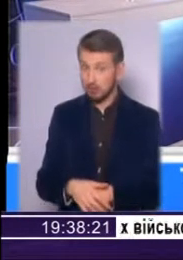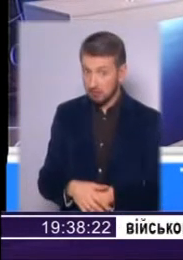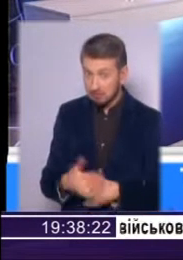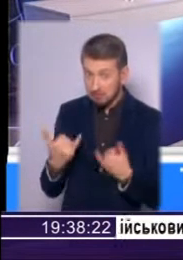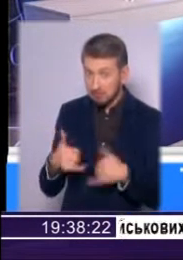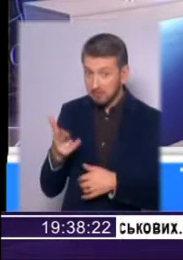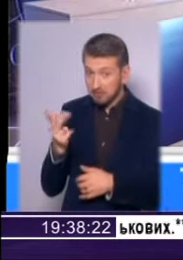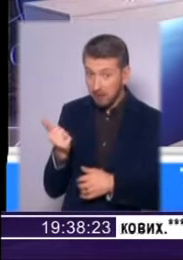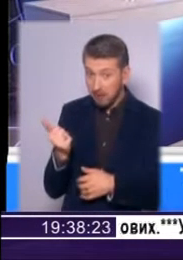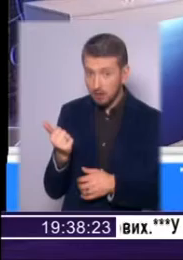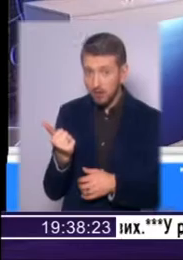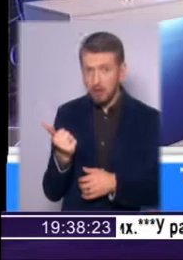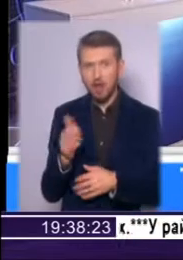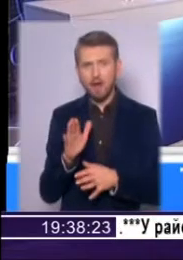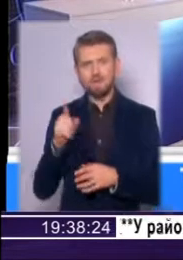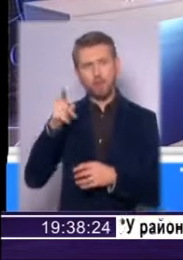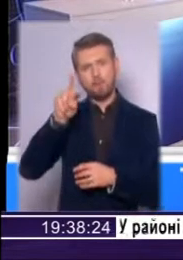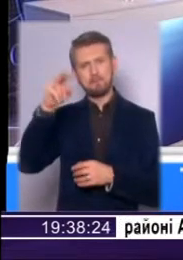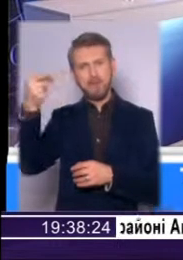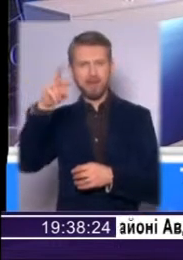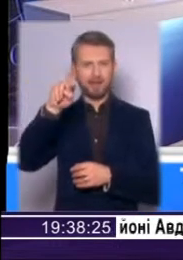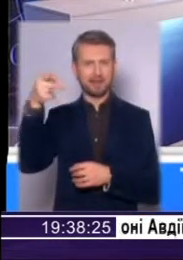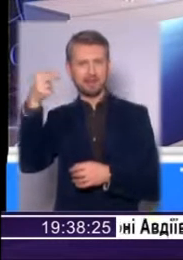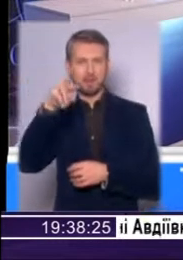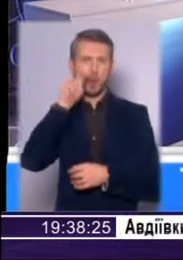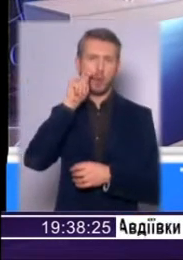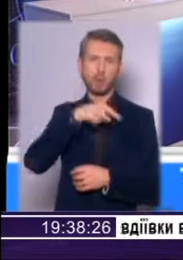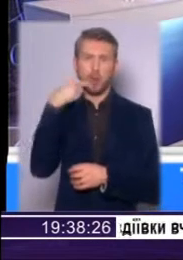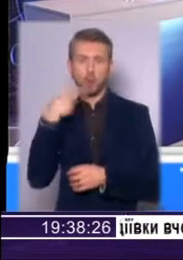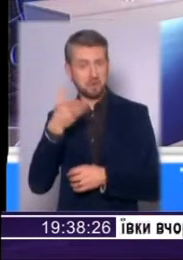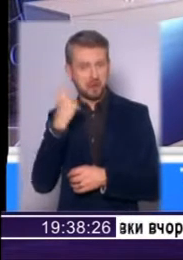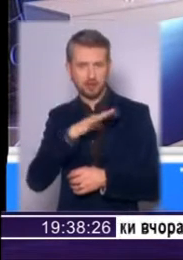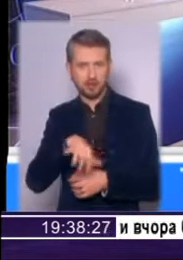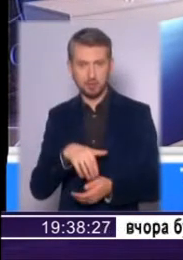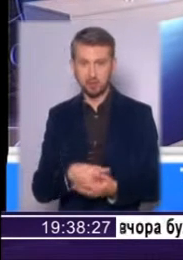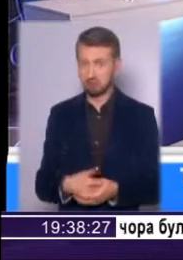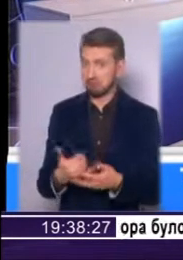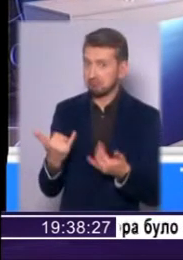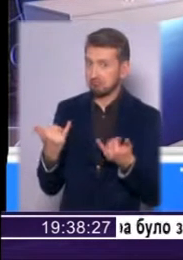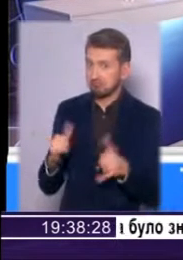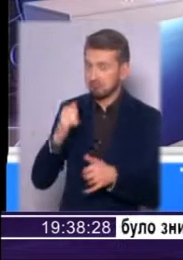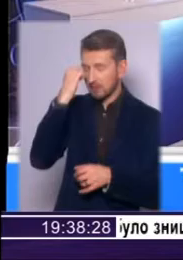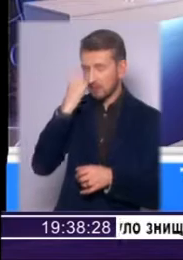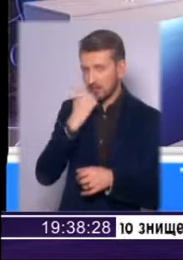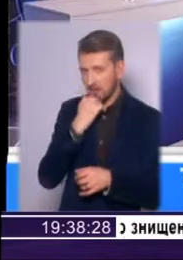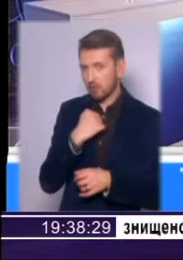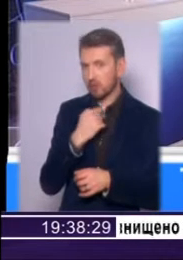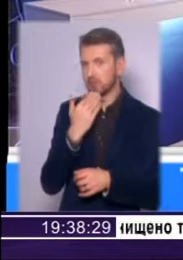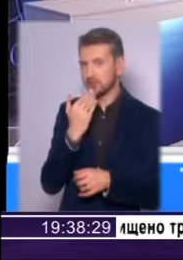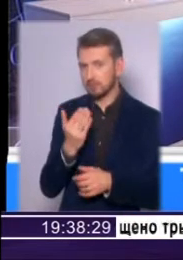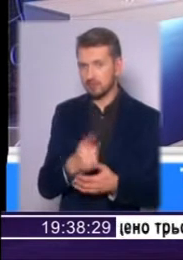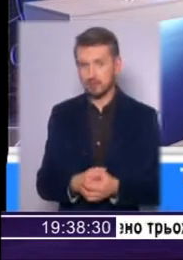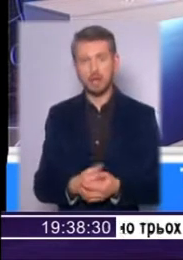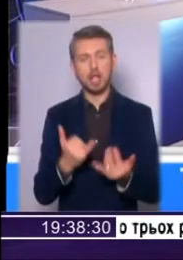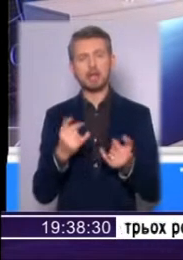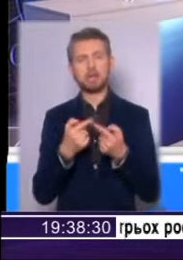Да. Ну, то есть воно міняється весь час, не було раніше. Дякую, я зверну увагу, дякую.